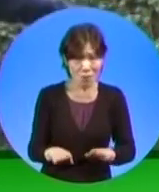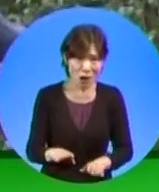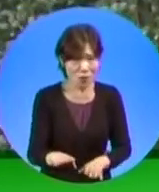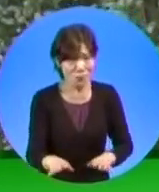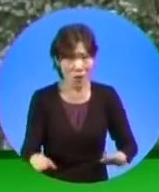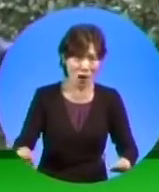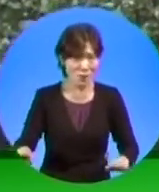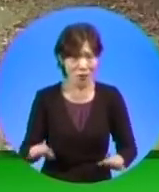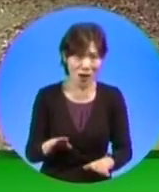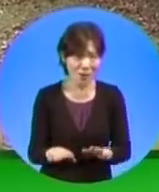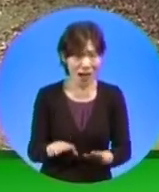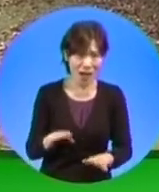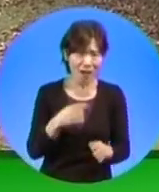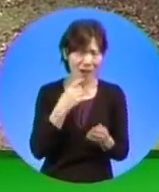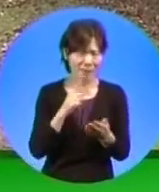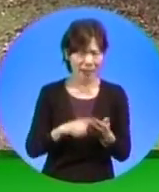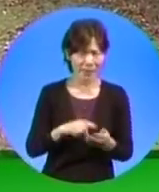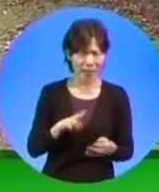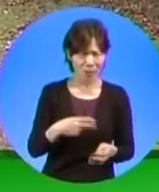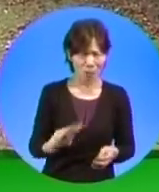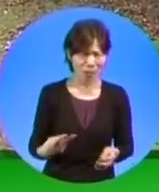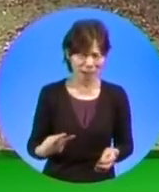簡単なはずなのに。